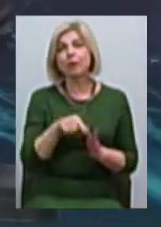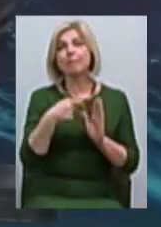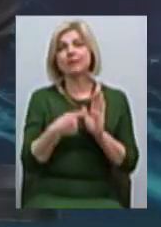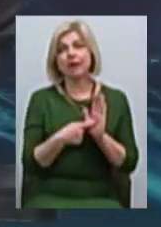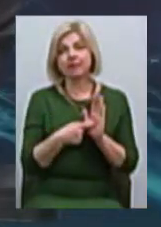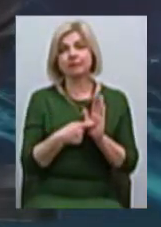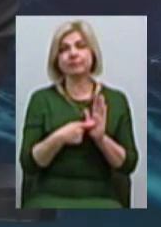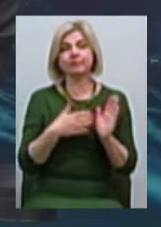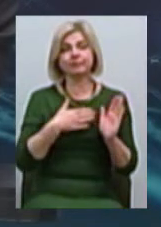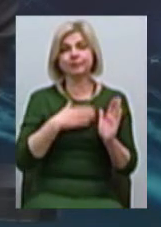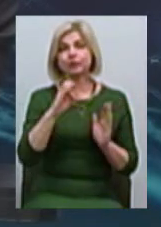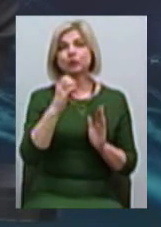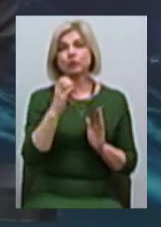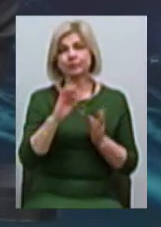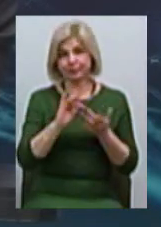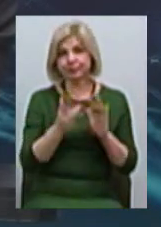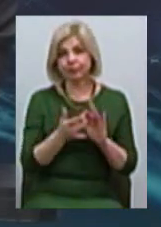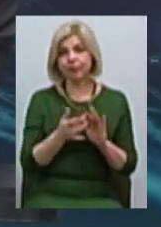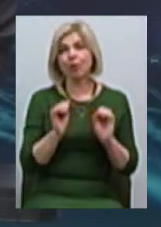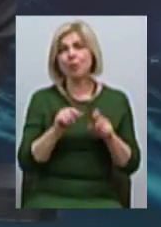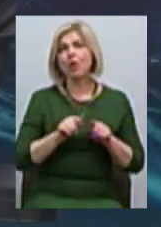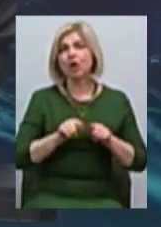в нашій соціальній мережі, де можемо